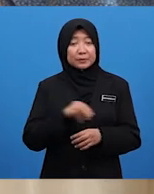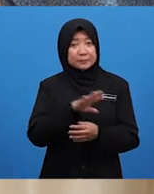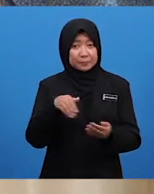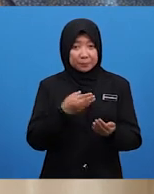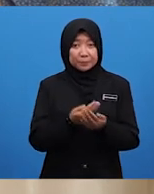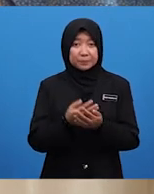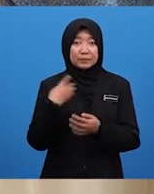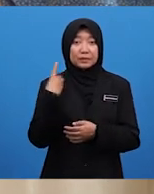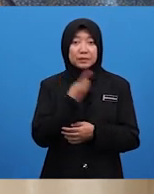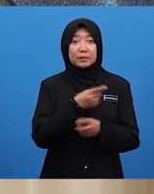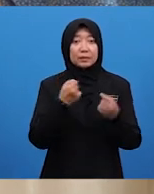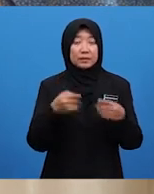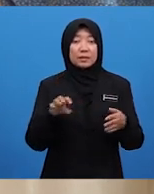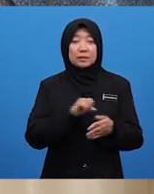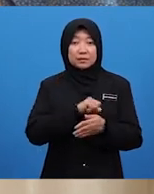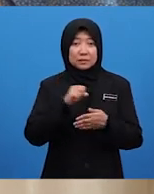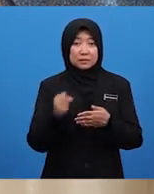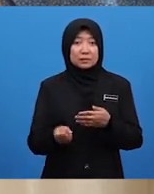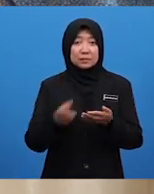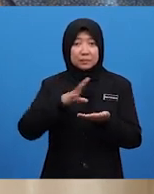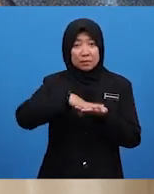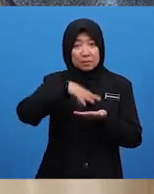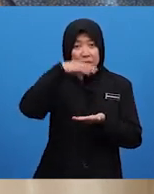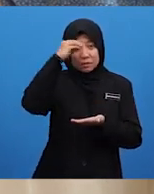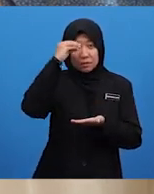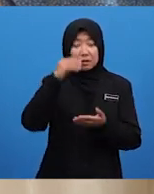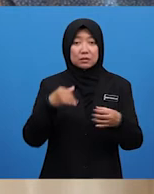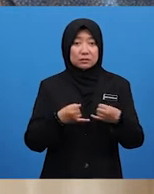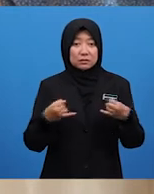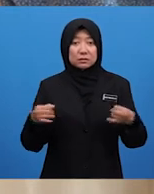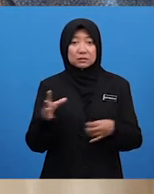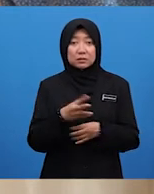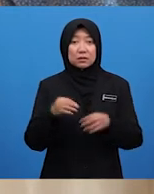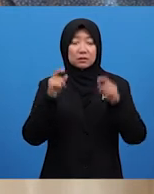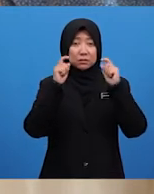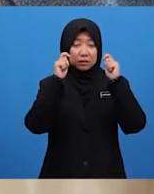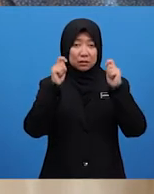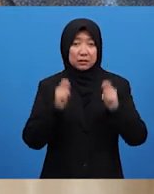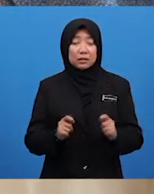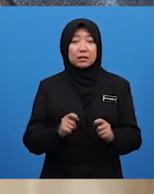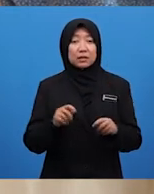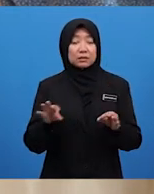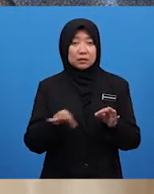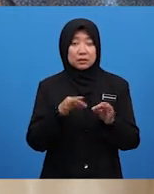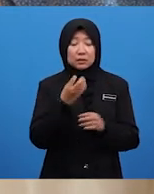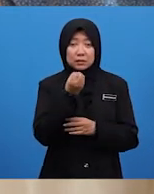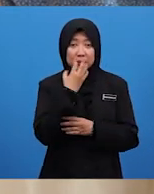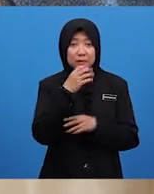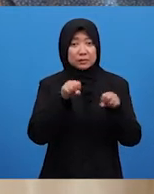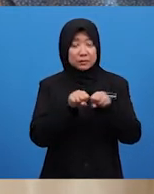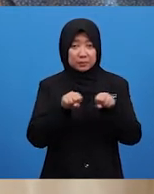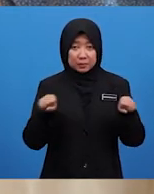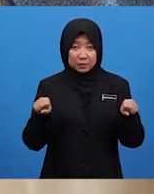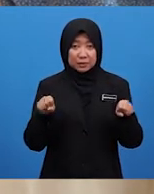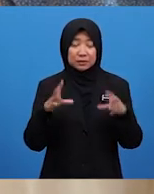Murid-murid sekalian, kita telah selesai mempelajari jenis dan teknik jahitan sulaman